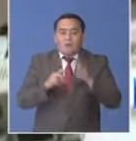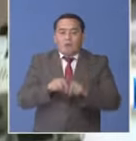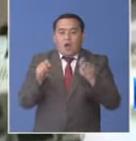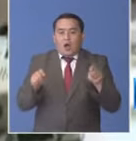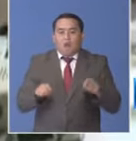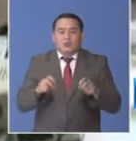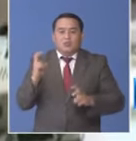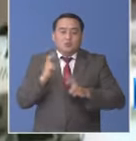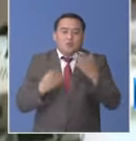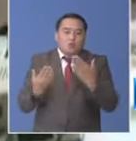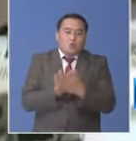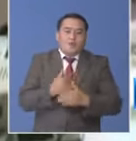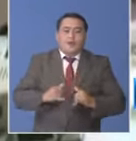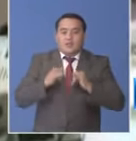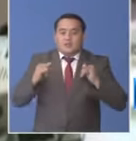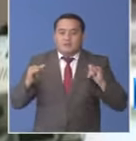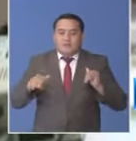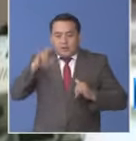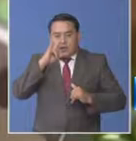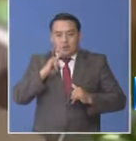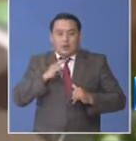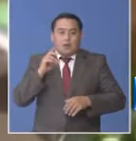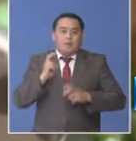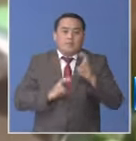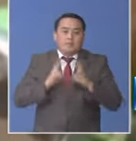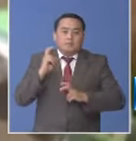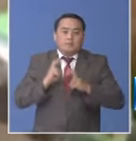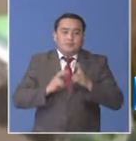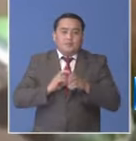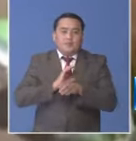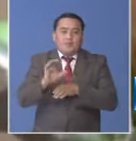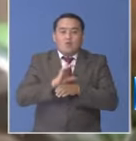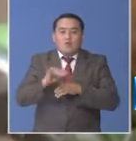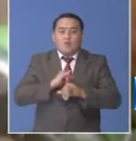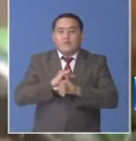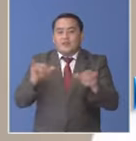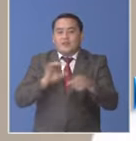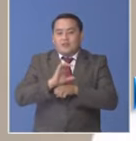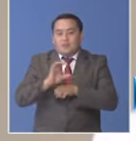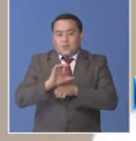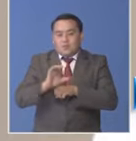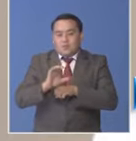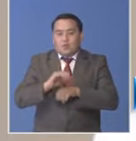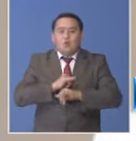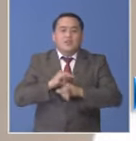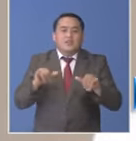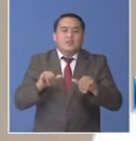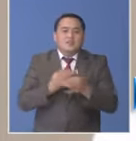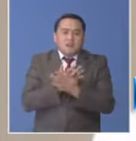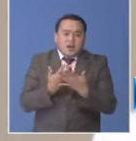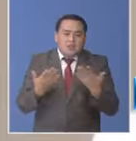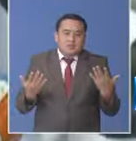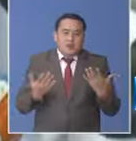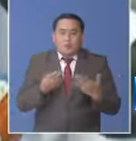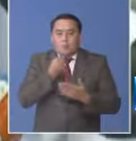программы индустриально-инновационного развития. Предприятие вышло на полную мощность и теперь там увеличивают объемы производства, расширяют ассортимент и